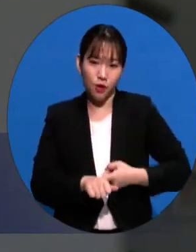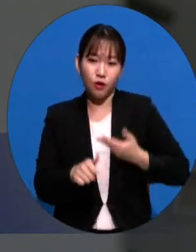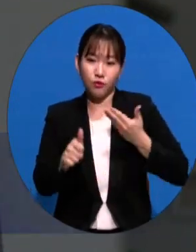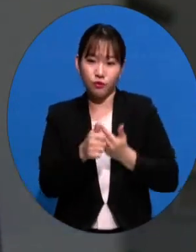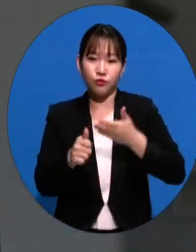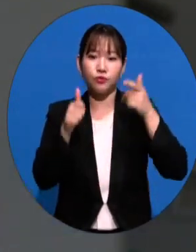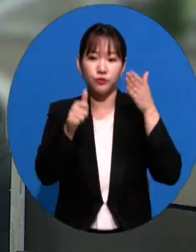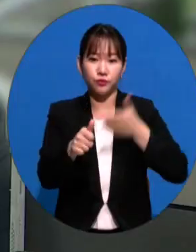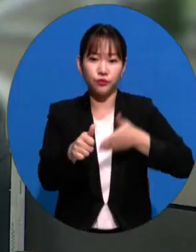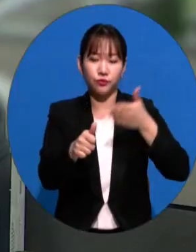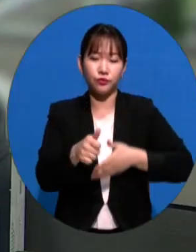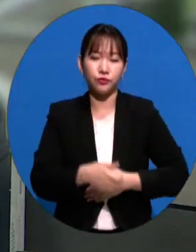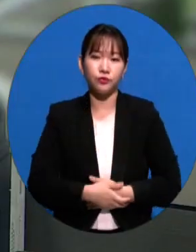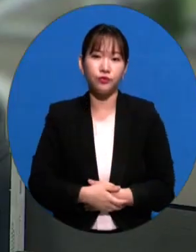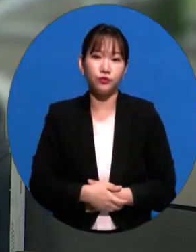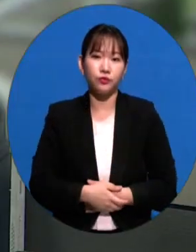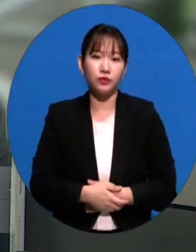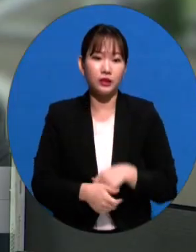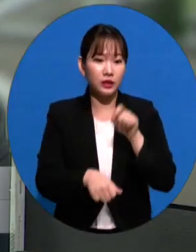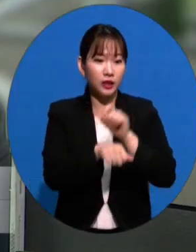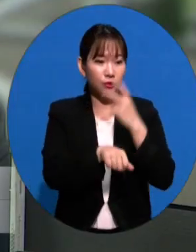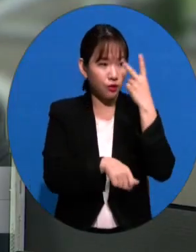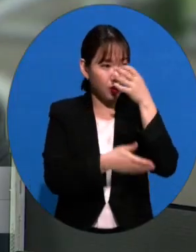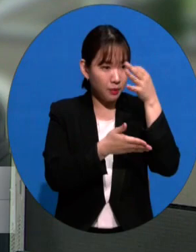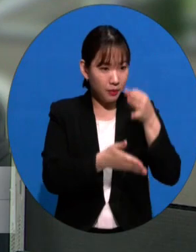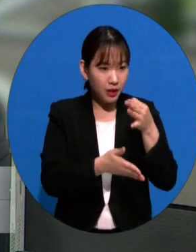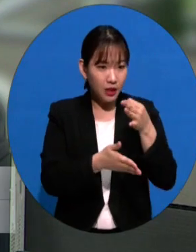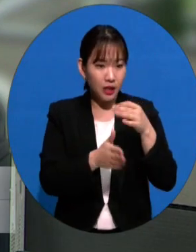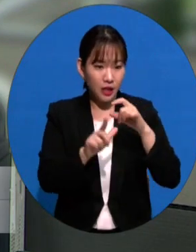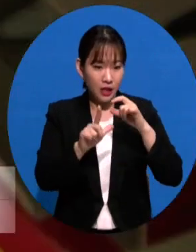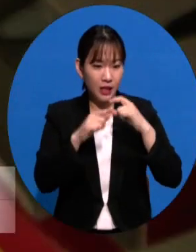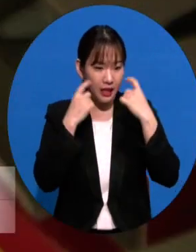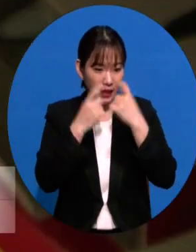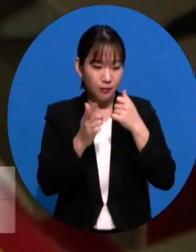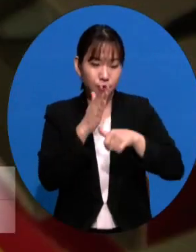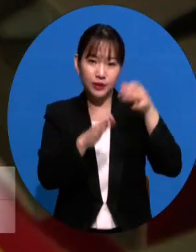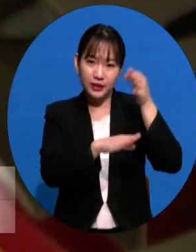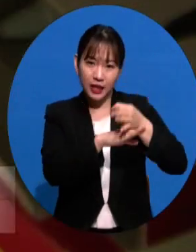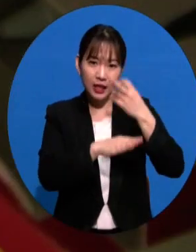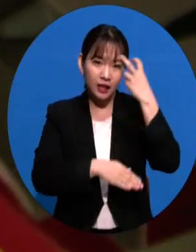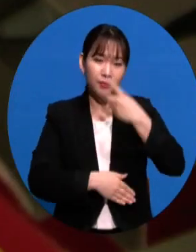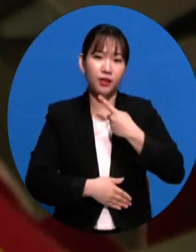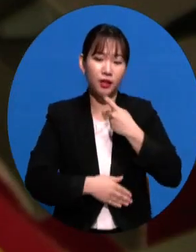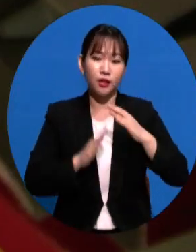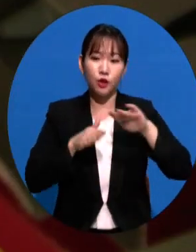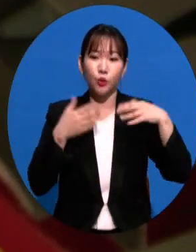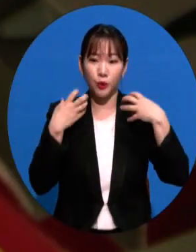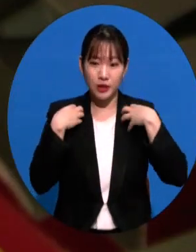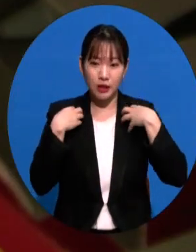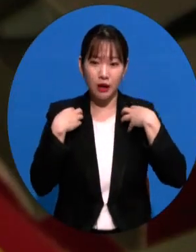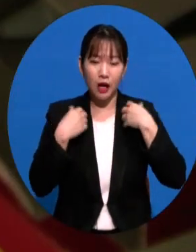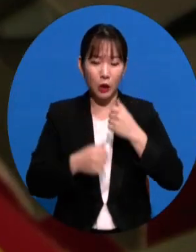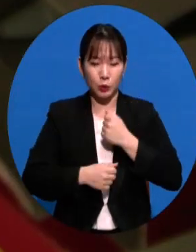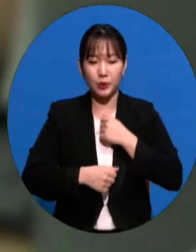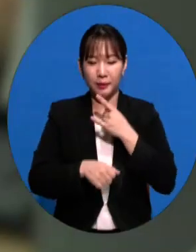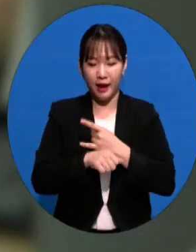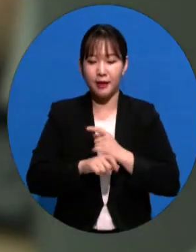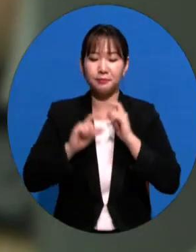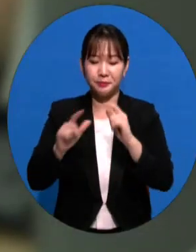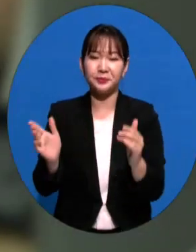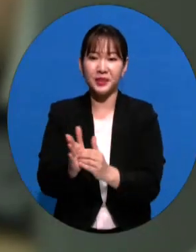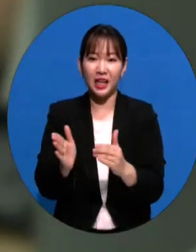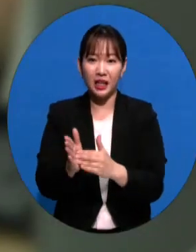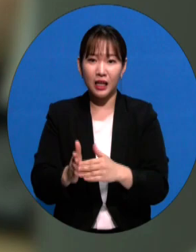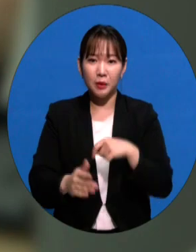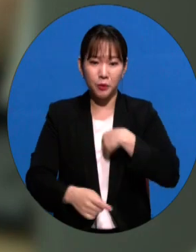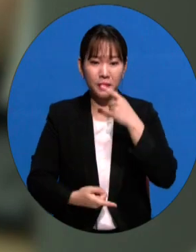처해 주시기 바랍니다 사무관리비의 사적 물품 사용 문제를 감사했던 전남도청이 훈계로 매듭지으며 제식구